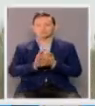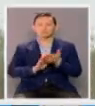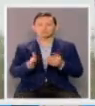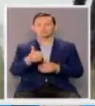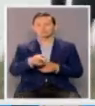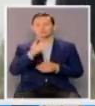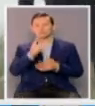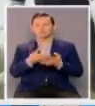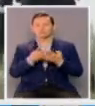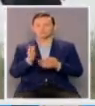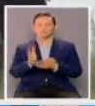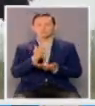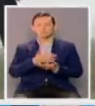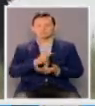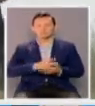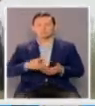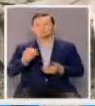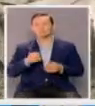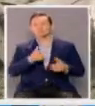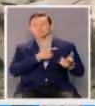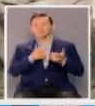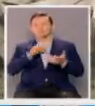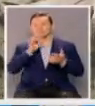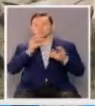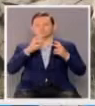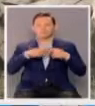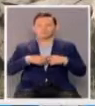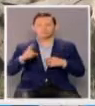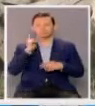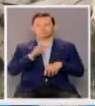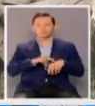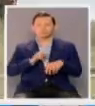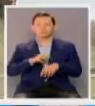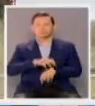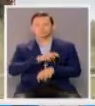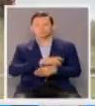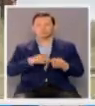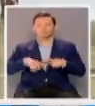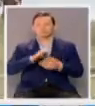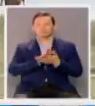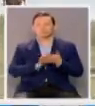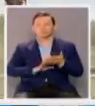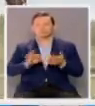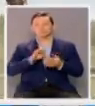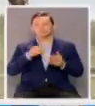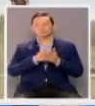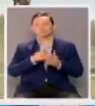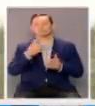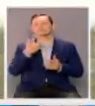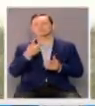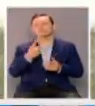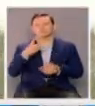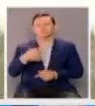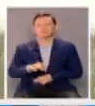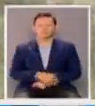құралдарынан тазартты. Атырау облыстық орман және аңшылық шаруашылық аумақтық инспекциясы ұйымдастырған тазалық акциясы мамырдың 31-не дейін